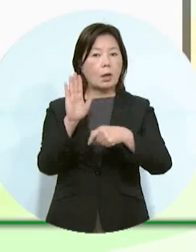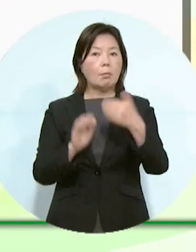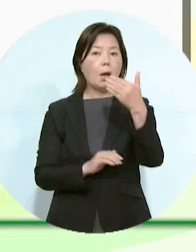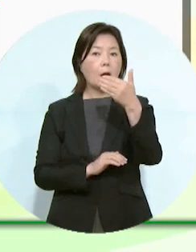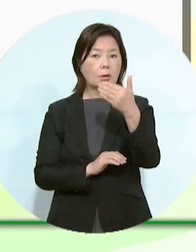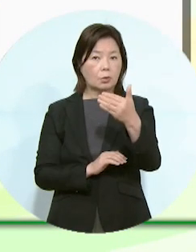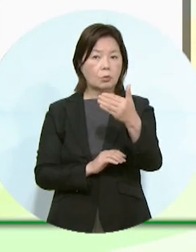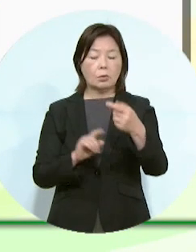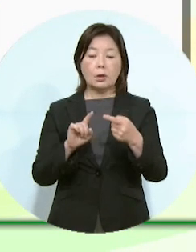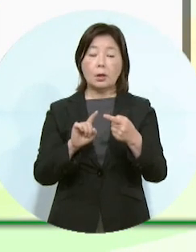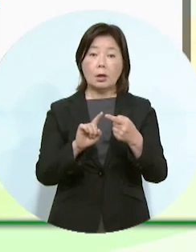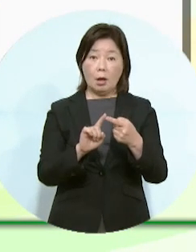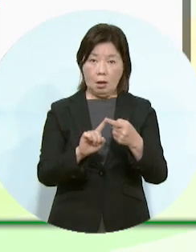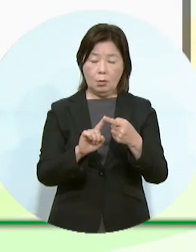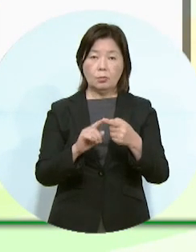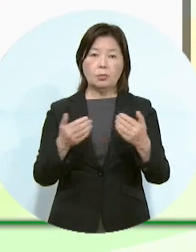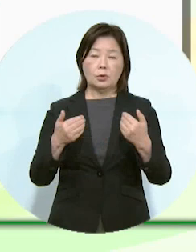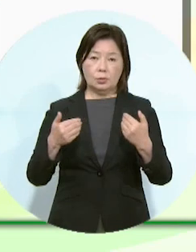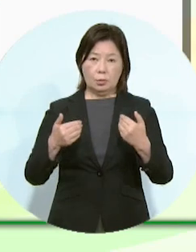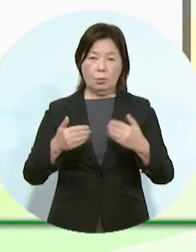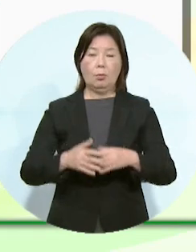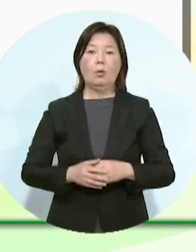いずれかに該当すること、